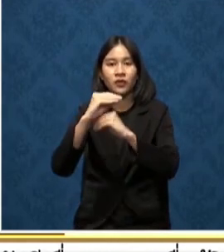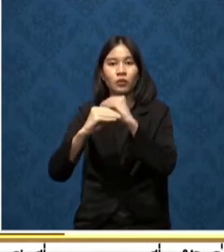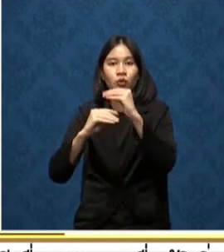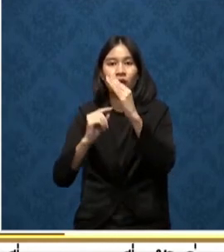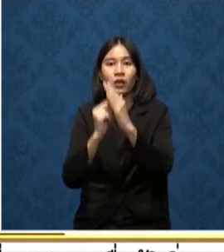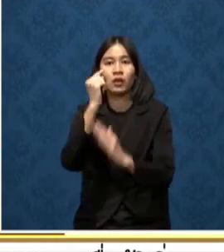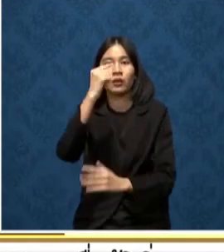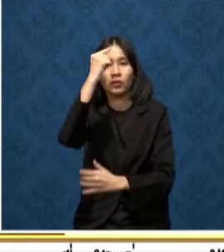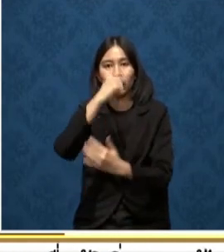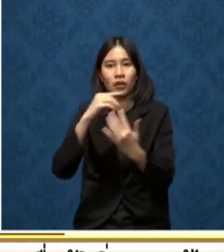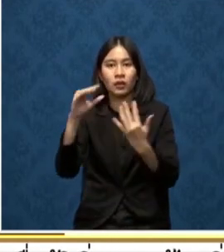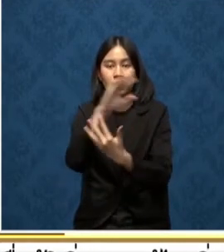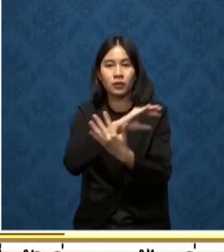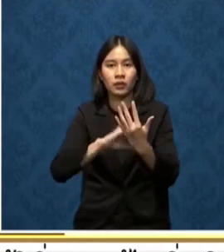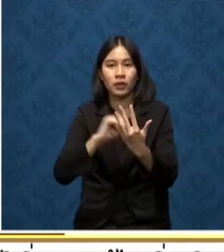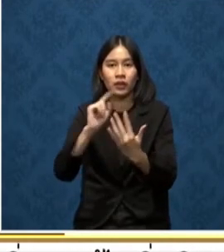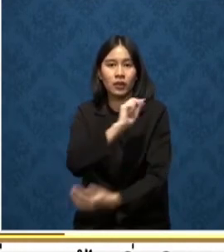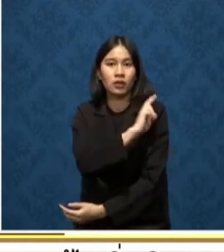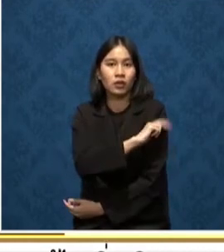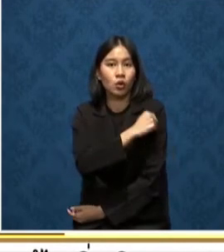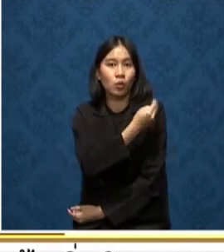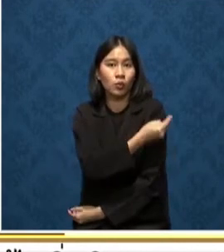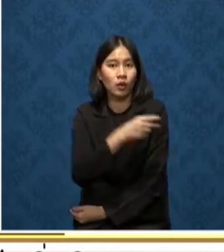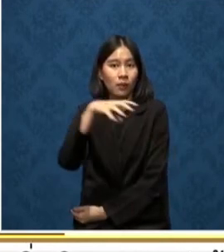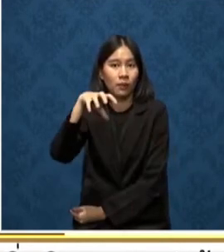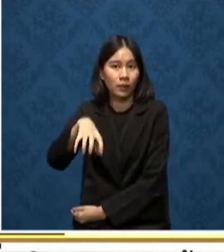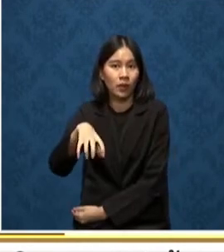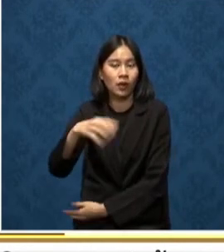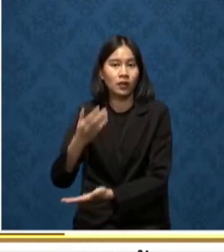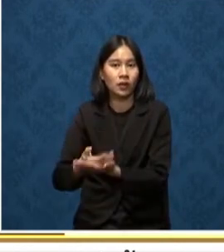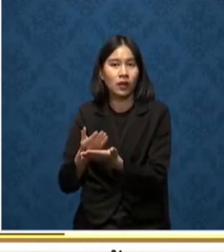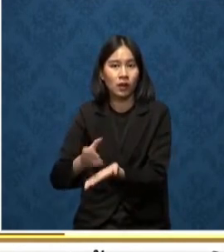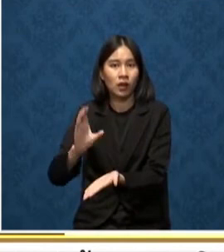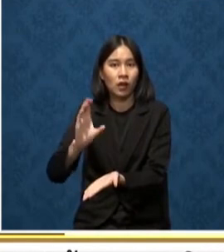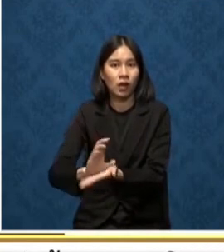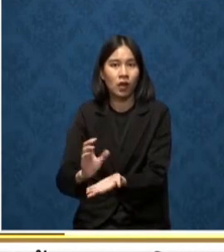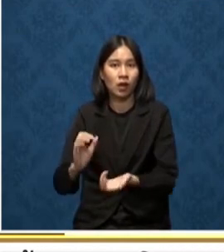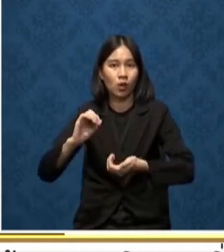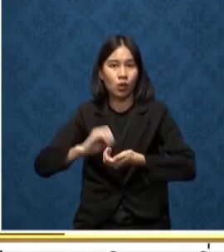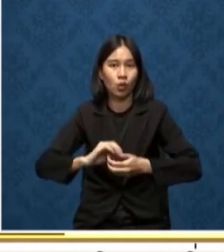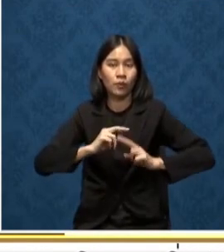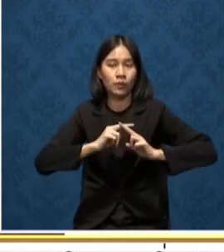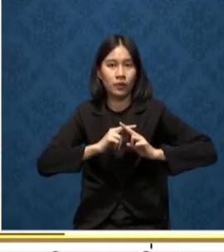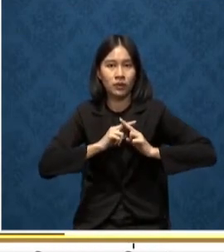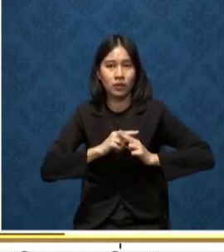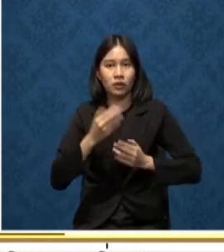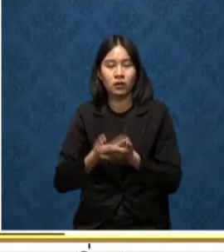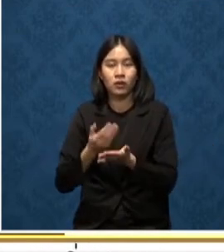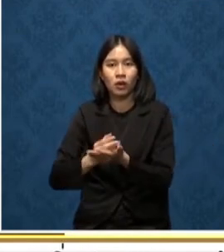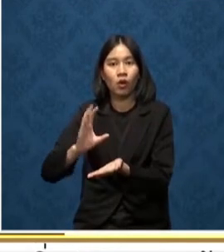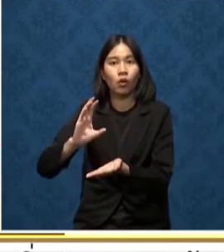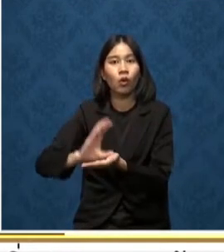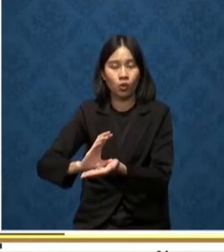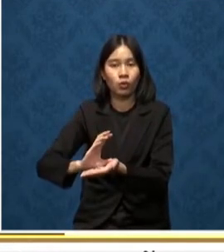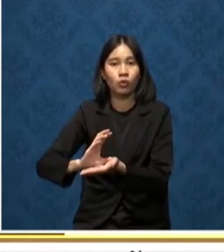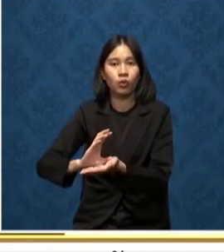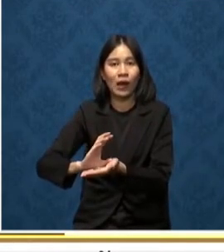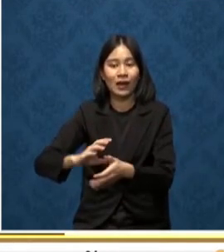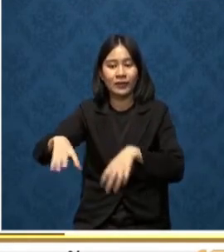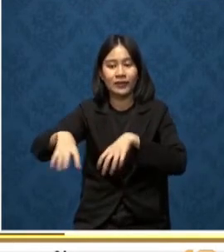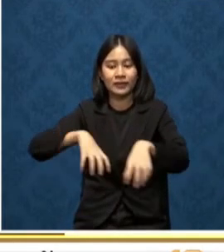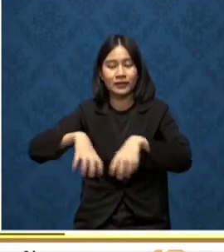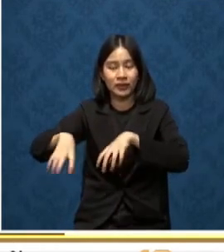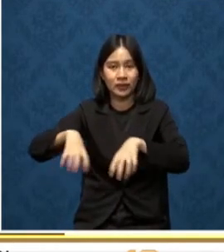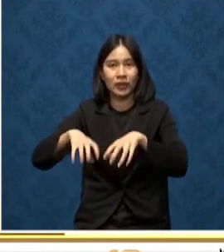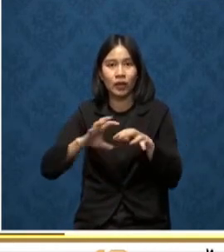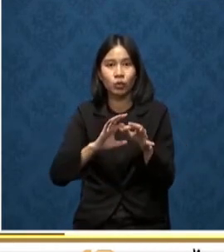แรกขประเทศไยคือโงพยาบาลรวมทุนกบเอกชนโดยใช้ง่ะประมาณทเราได้รับจัดสันซ